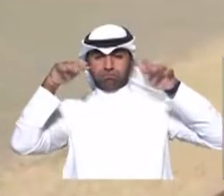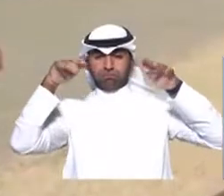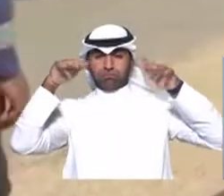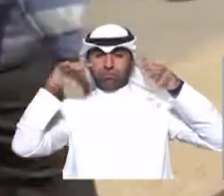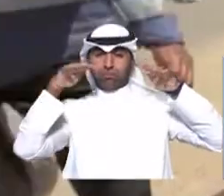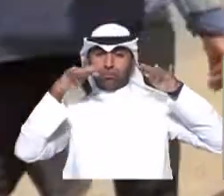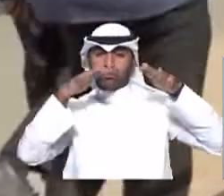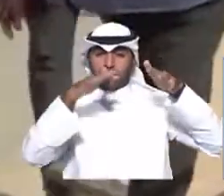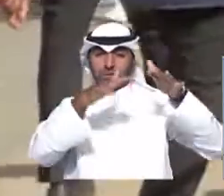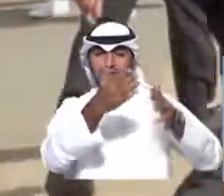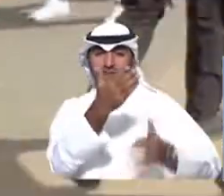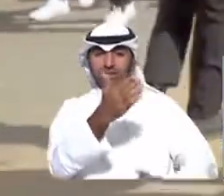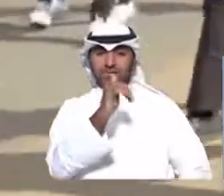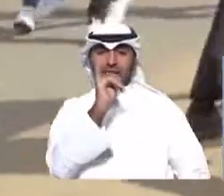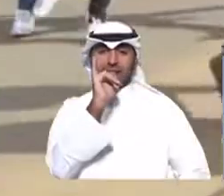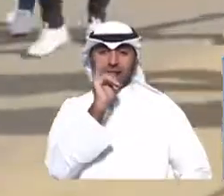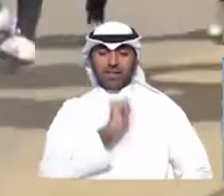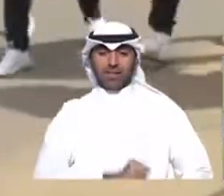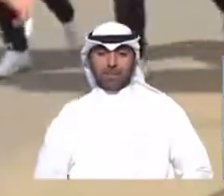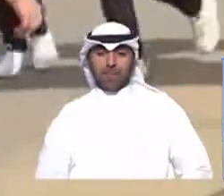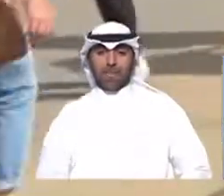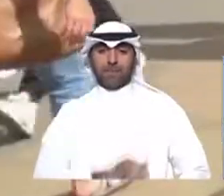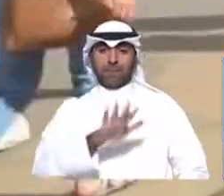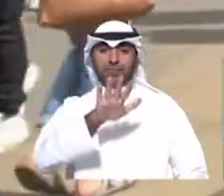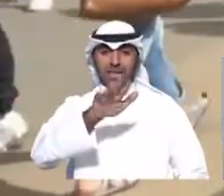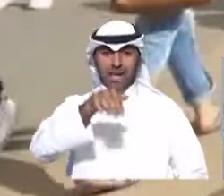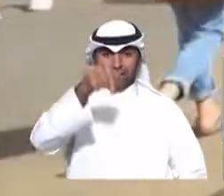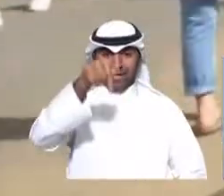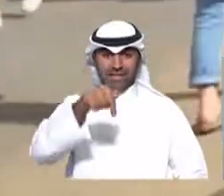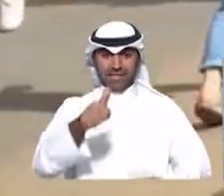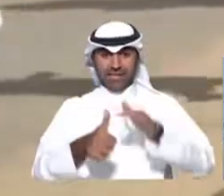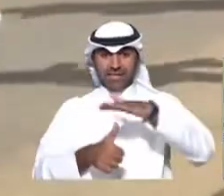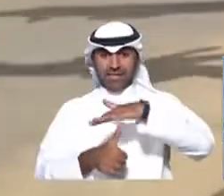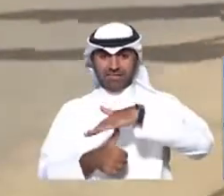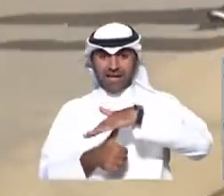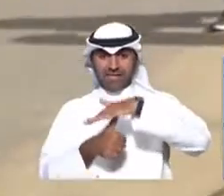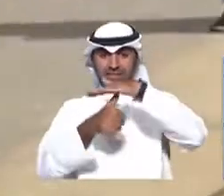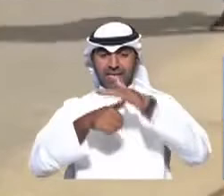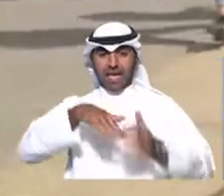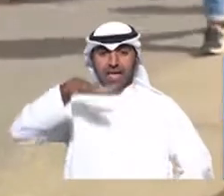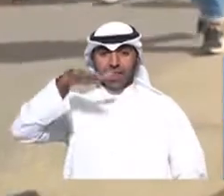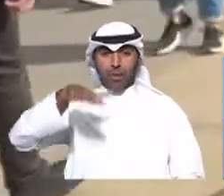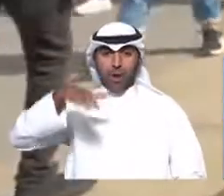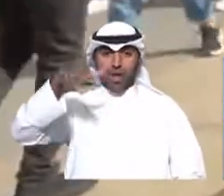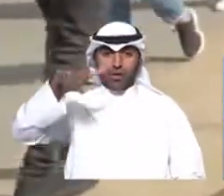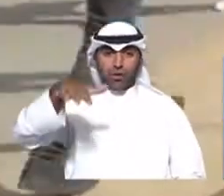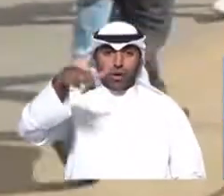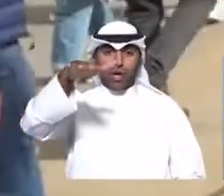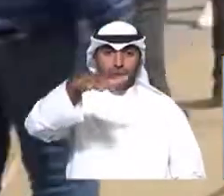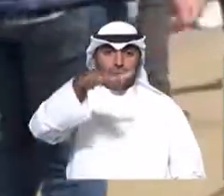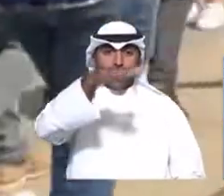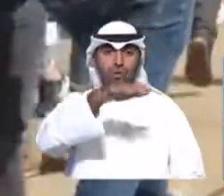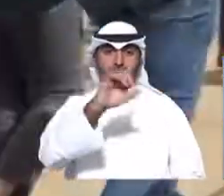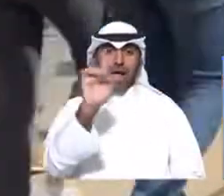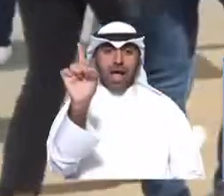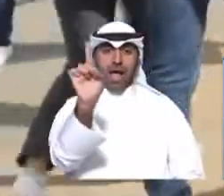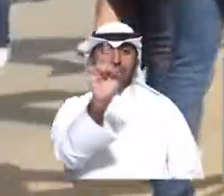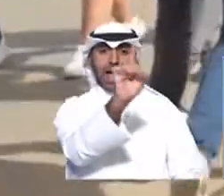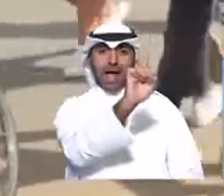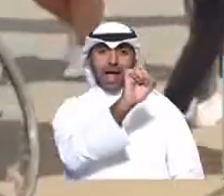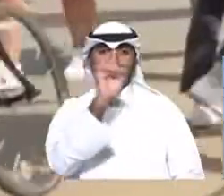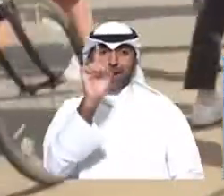هو اليوم الرابع ولا زال قصر ويستمنستر يستقبل جموع وحشود